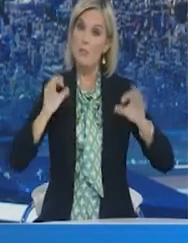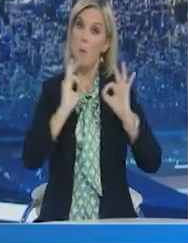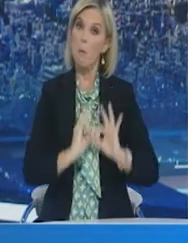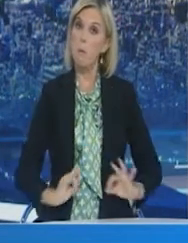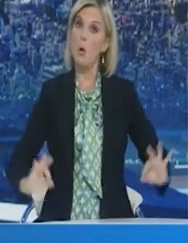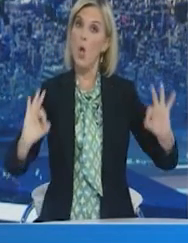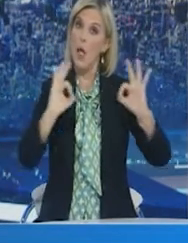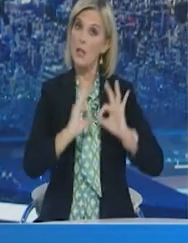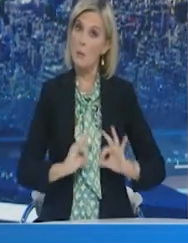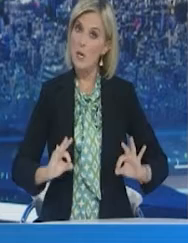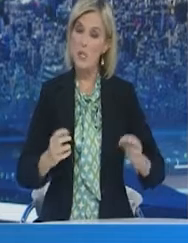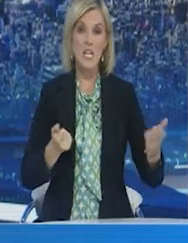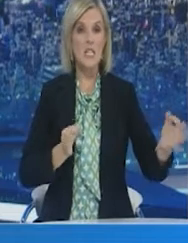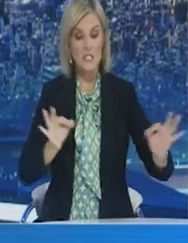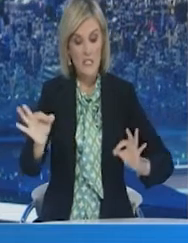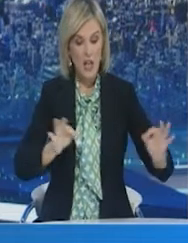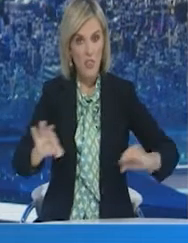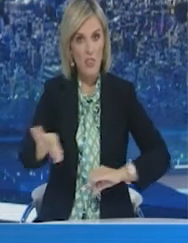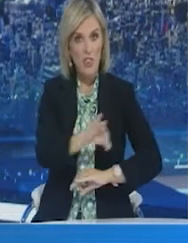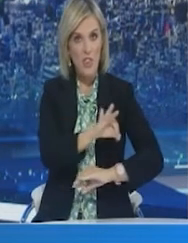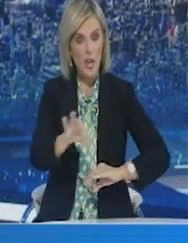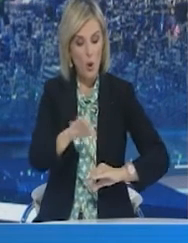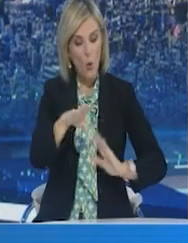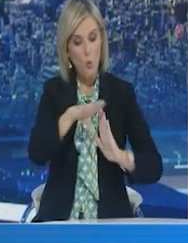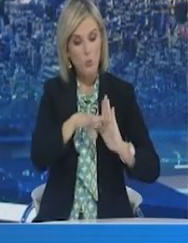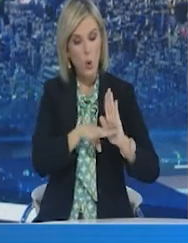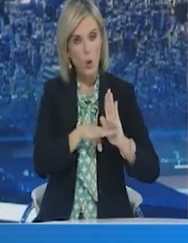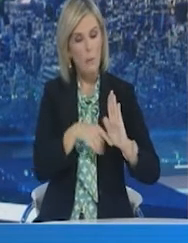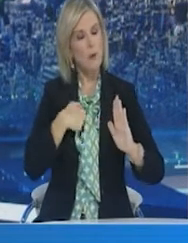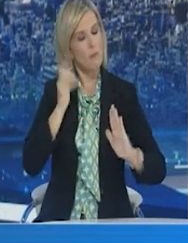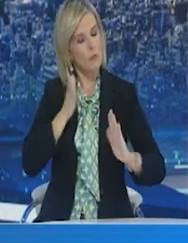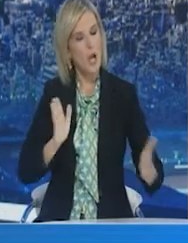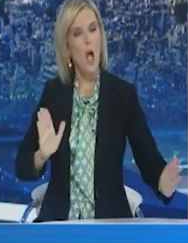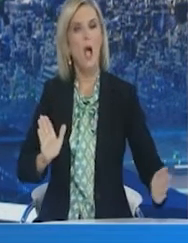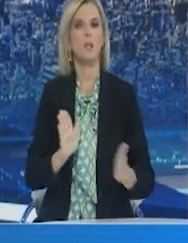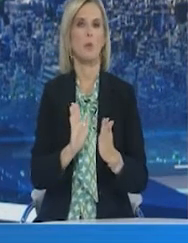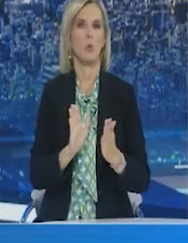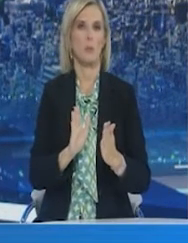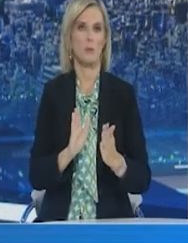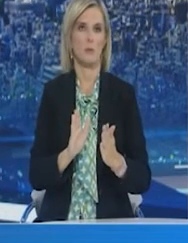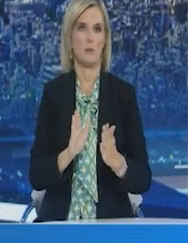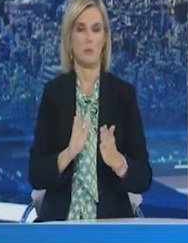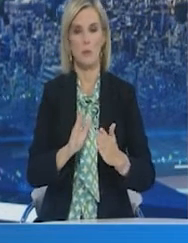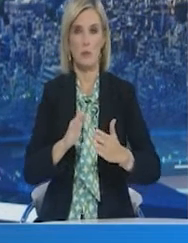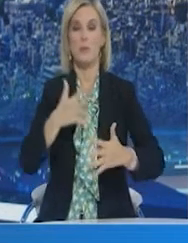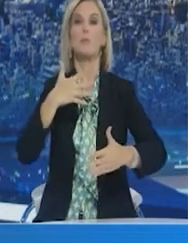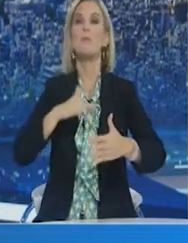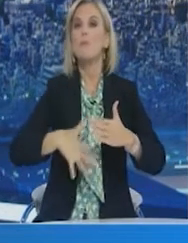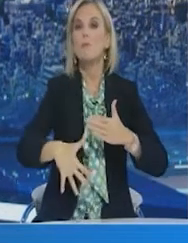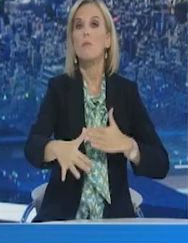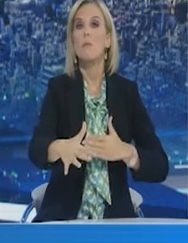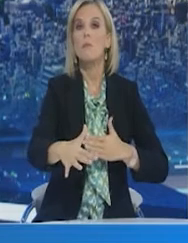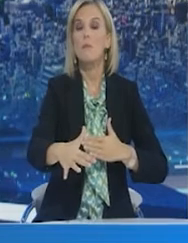έχουμε τα επιχειρησιακά μας σχέδια έτοιμα, έτσι ώστε να αντιμετωπίσουμε το επόμενο χρονικό διάστημα τις